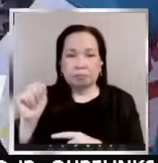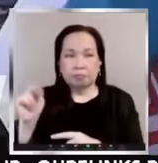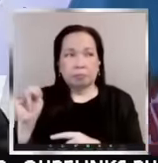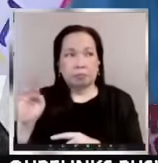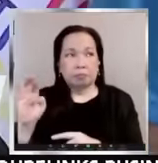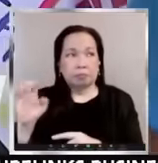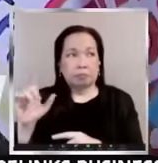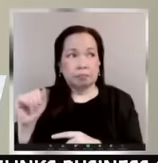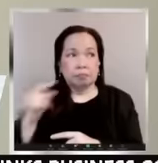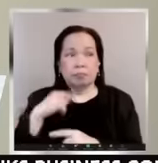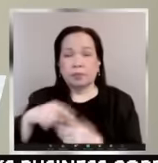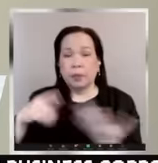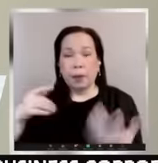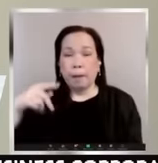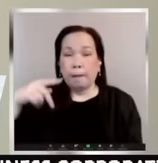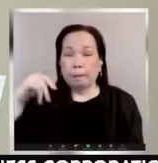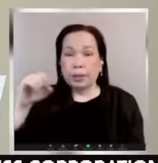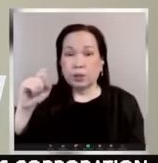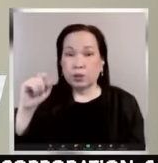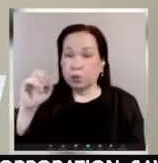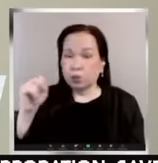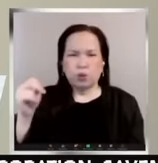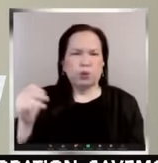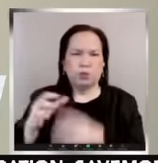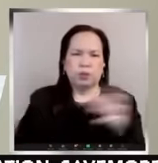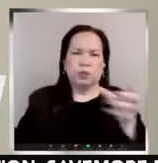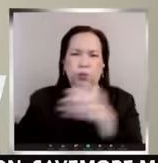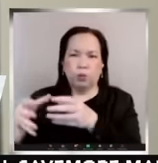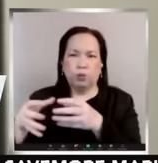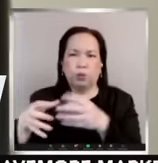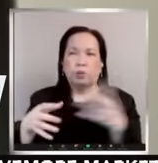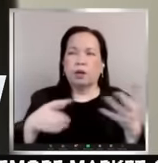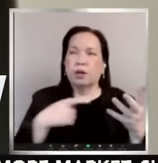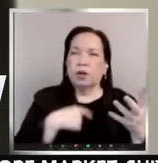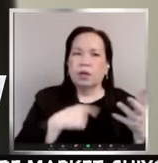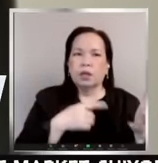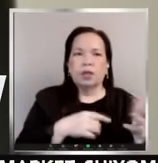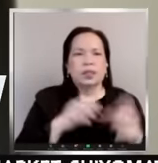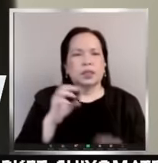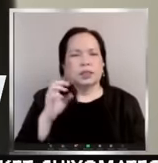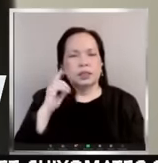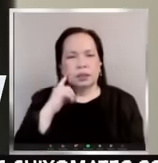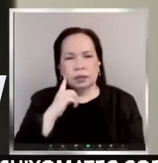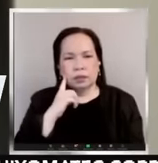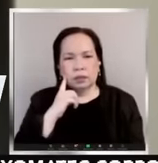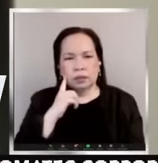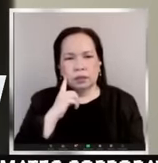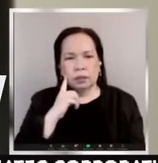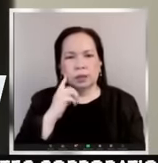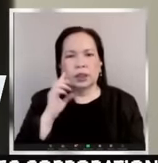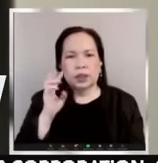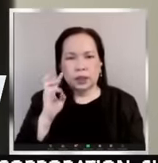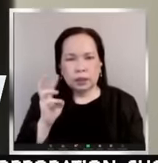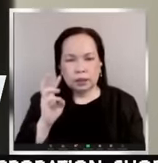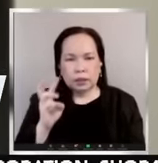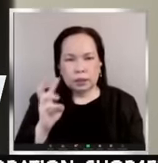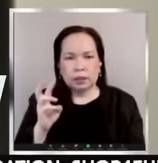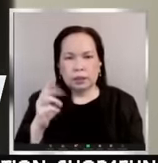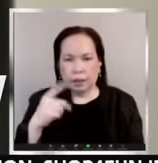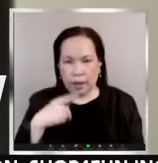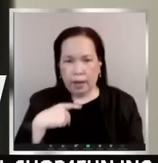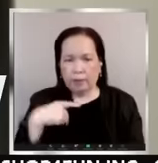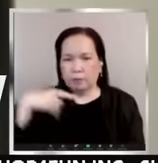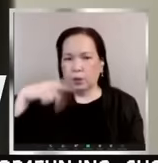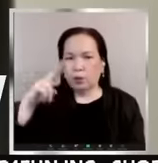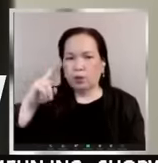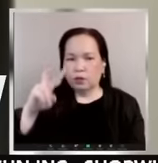pinakamalaking percentage din ng naiiwan na transport group. 60 po ang positive na sa PUVMP. Kung ang buong piston po